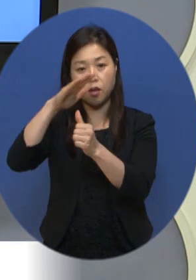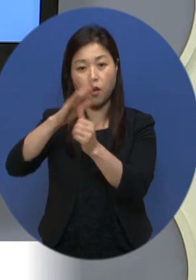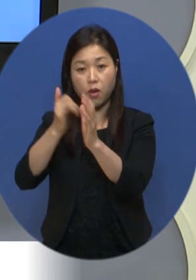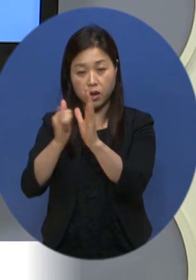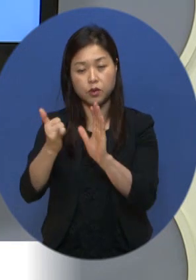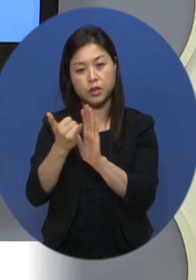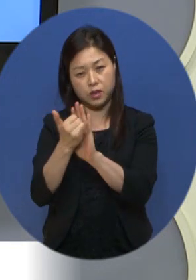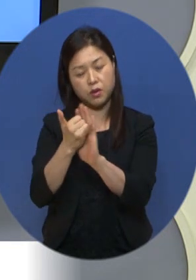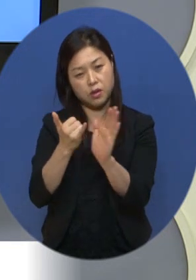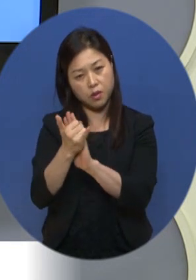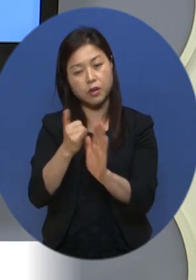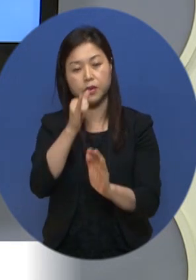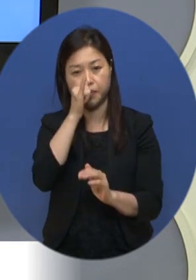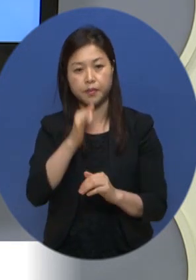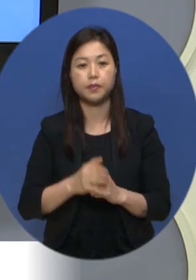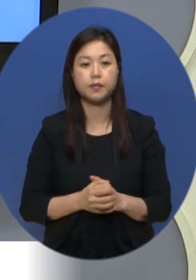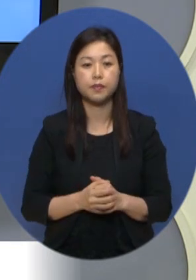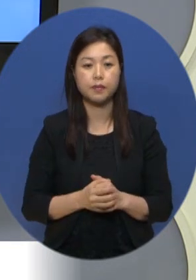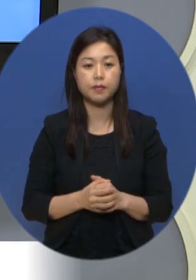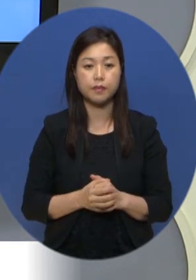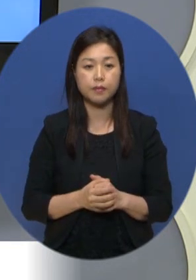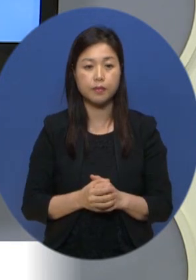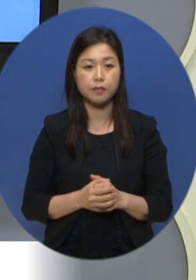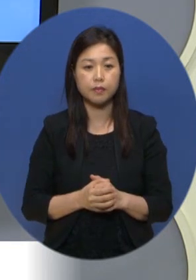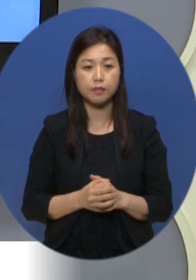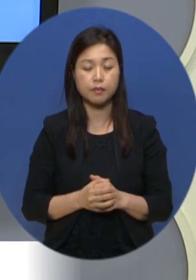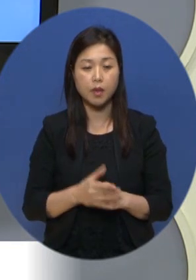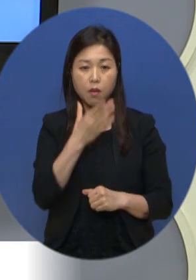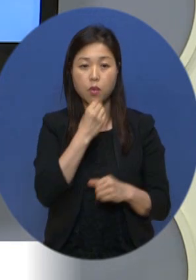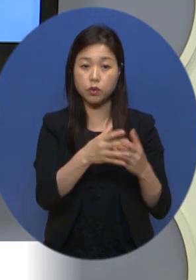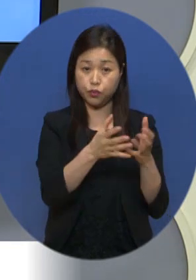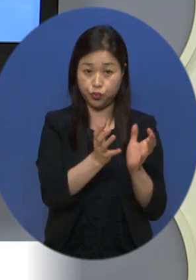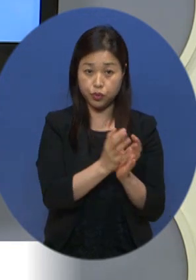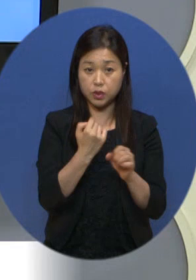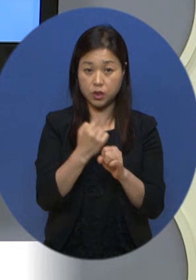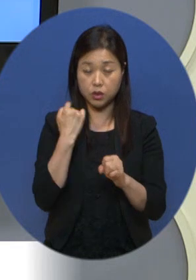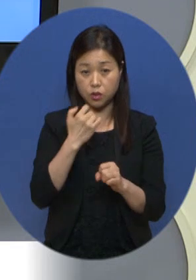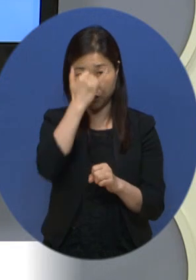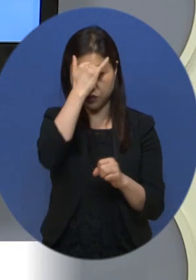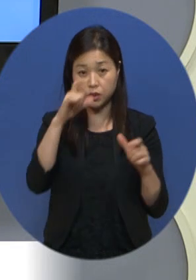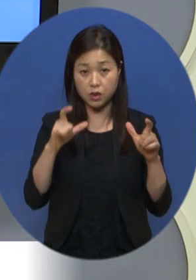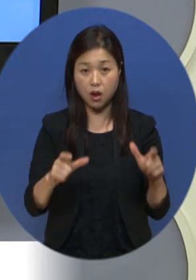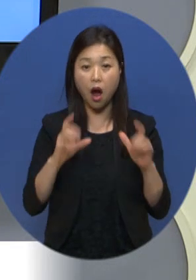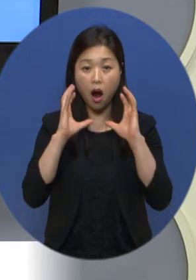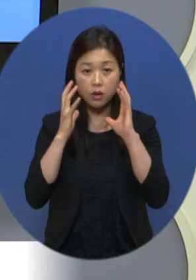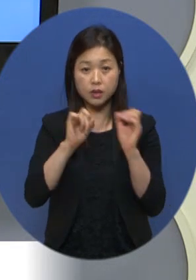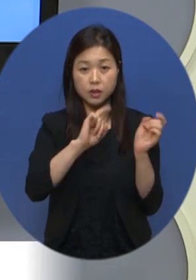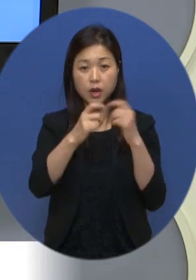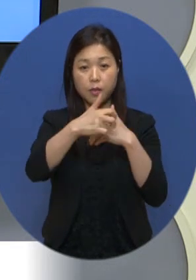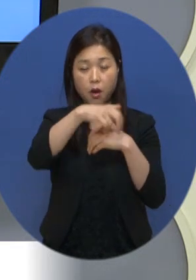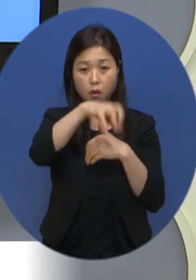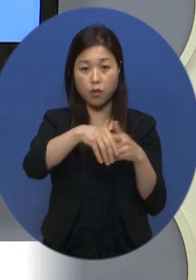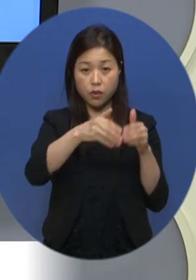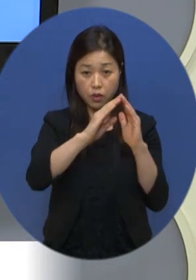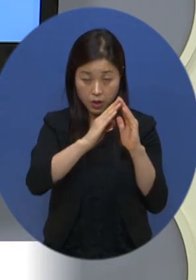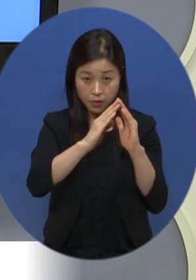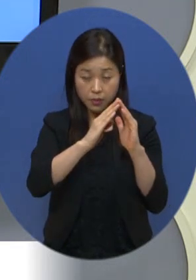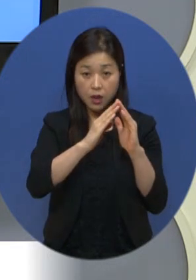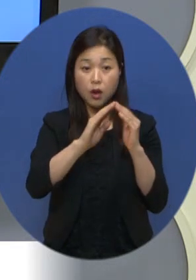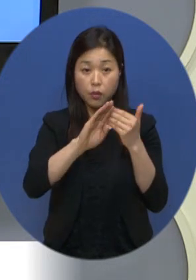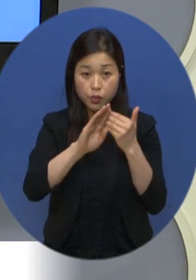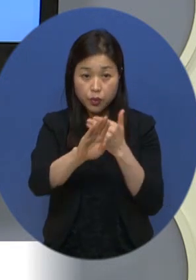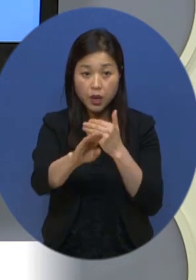포괄적 서비스를 제공합니다 한편 복지부는 지난해 충남권 어린이 재활병원 건립을 시작으로